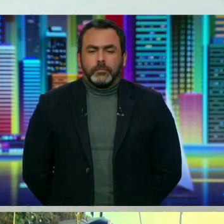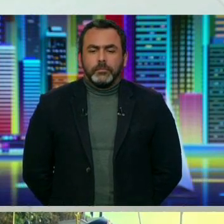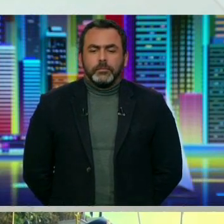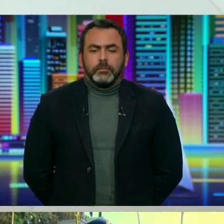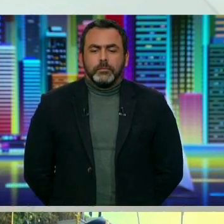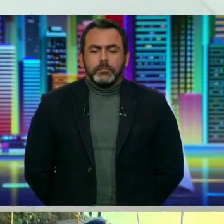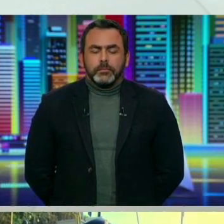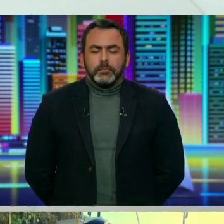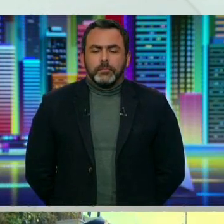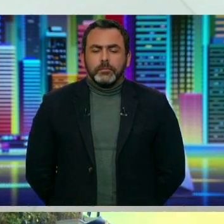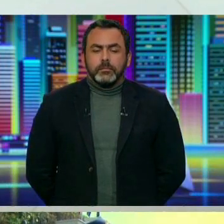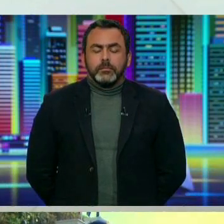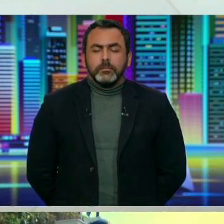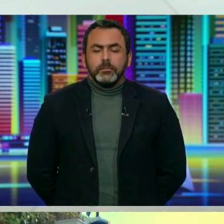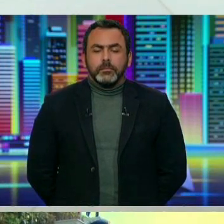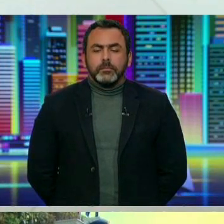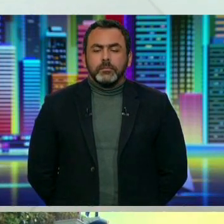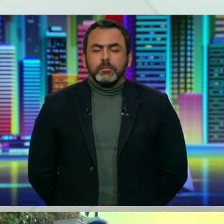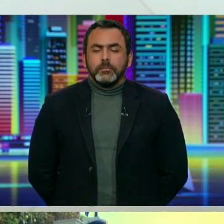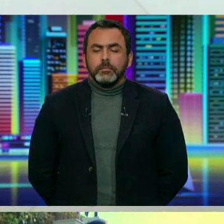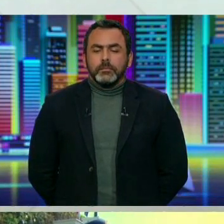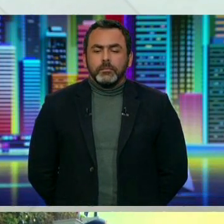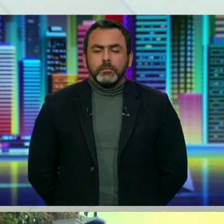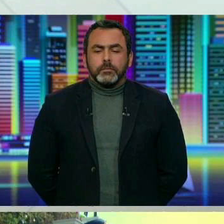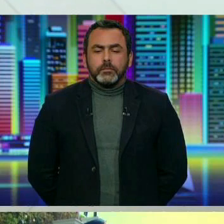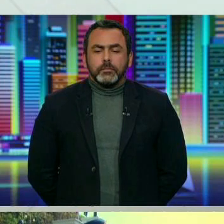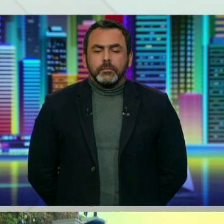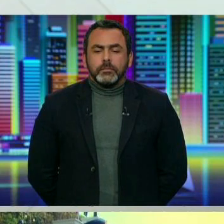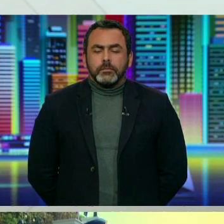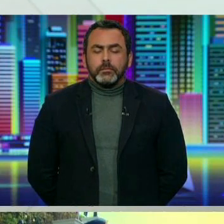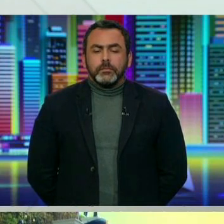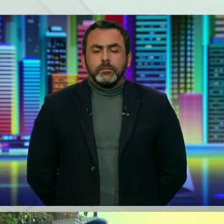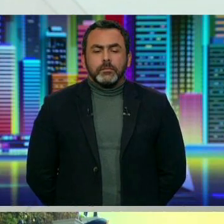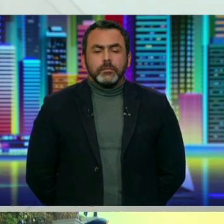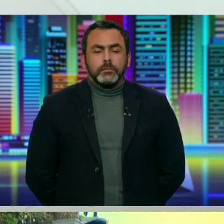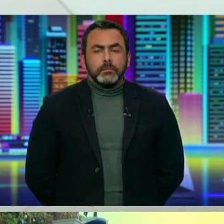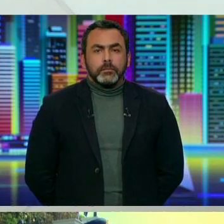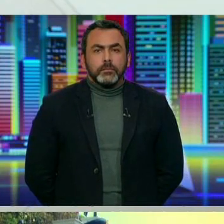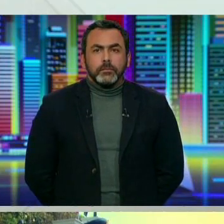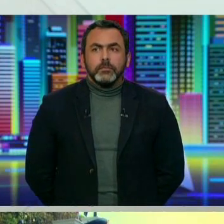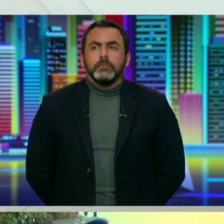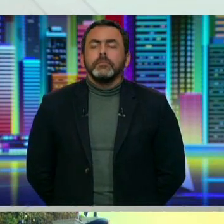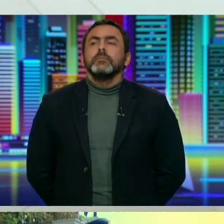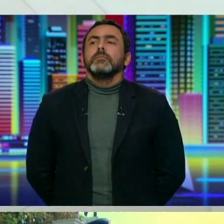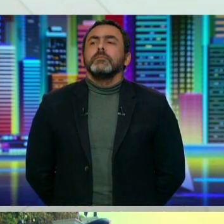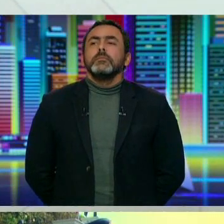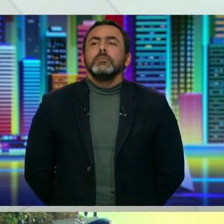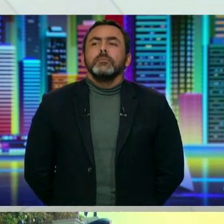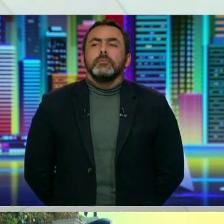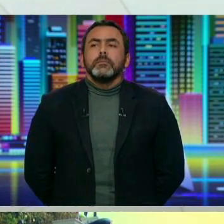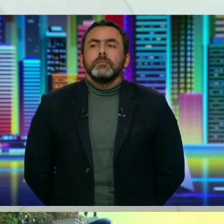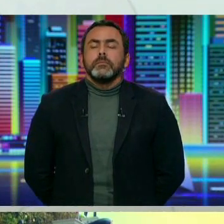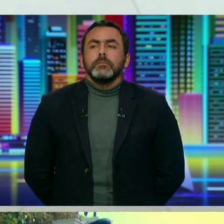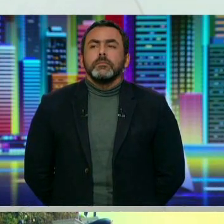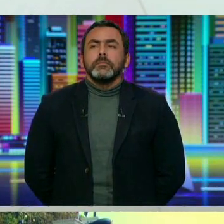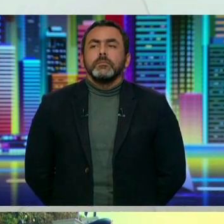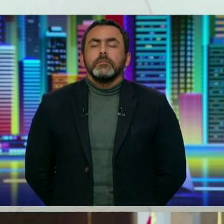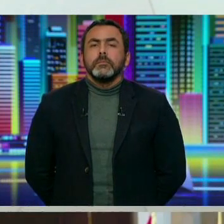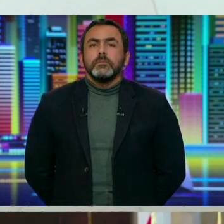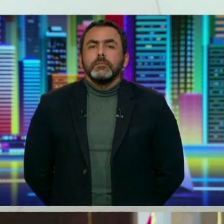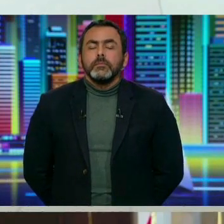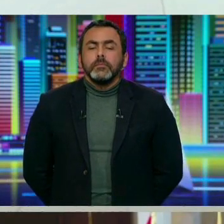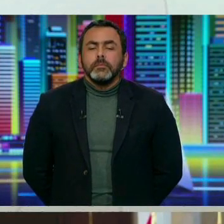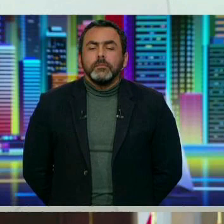دلالات، عليكم ان تدركوا ان هذا الامن لن يقبل المزاف به، وفي الوقت نفسه نحن